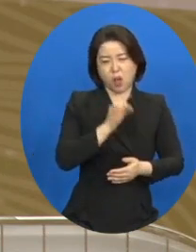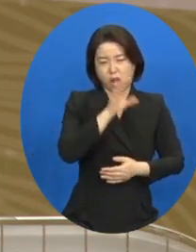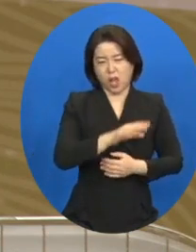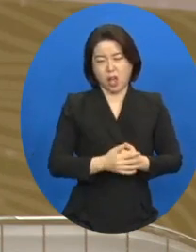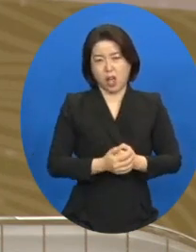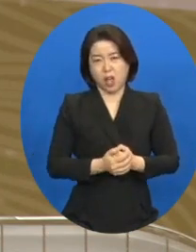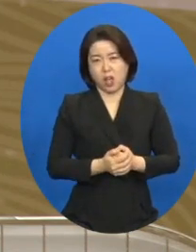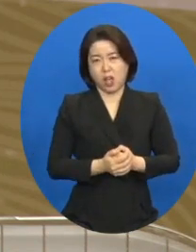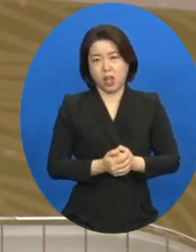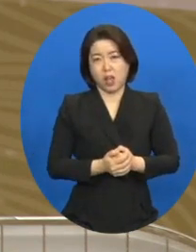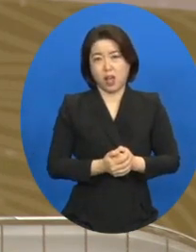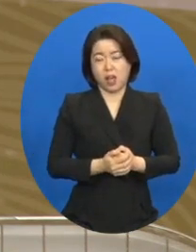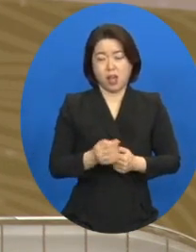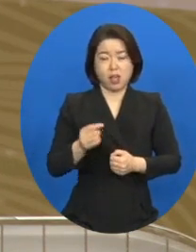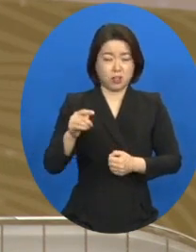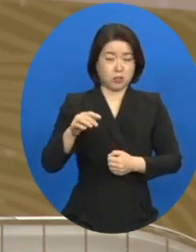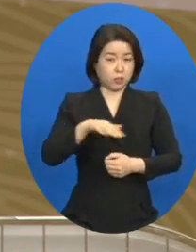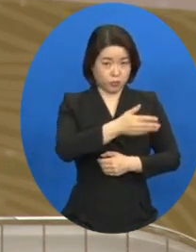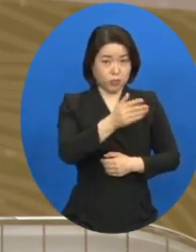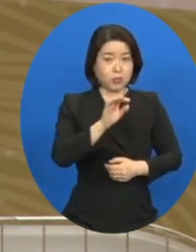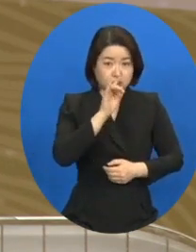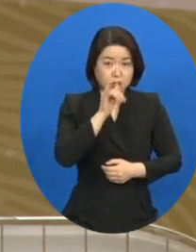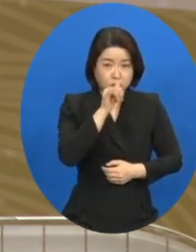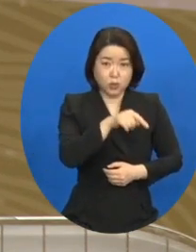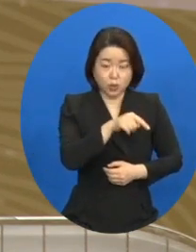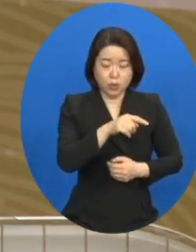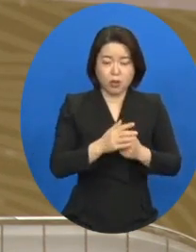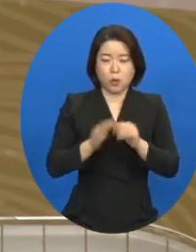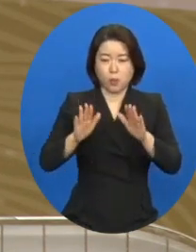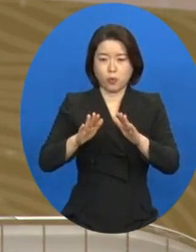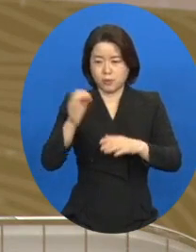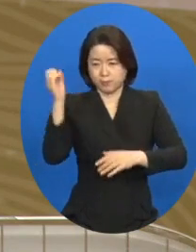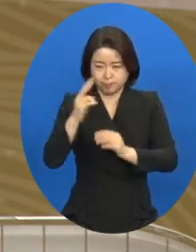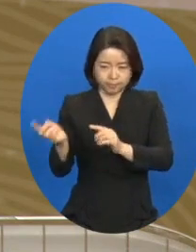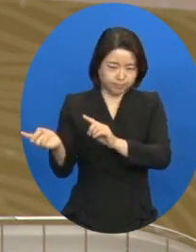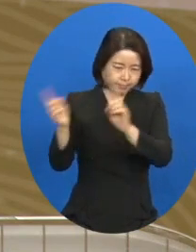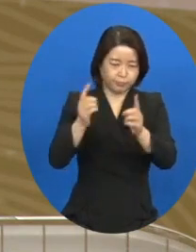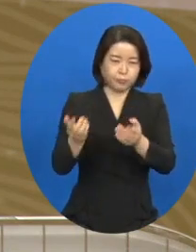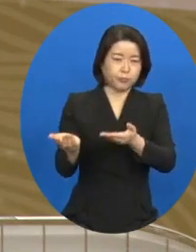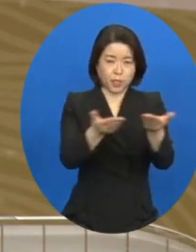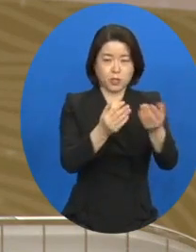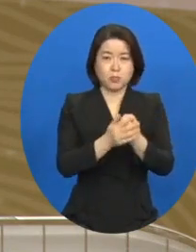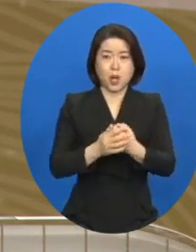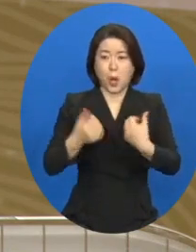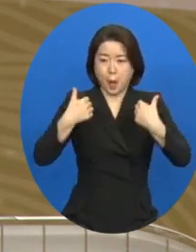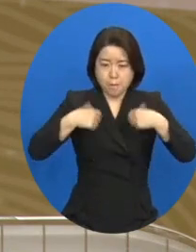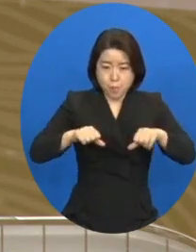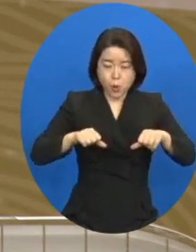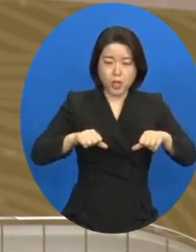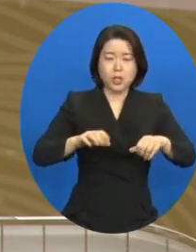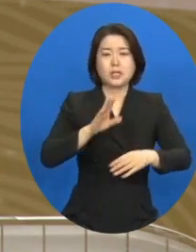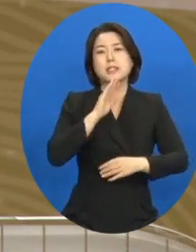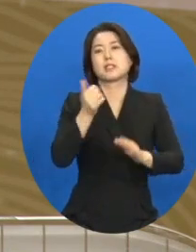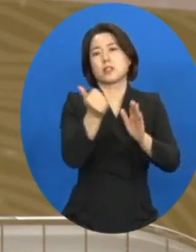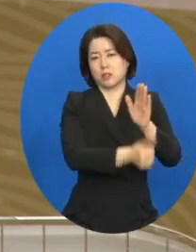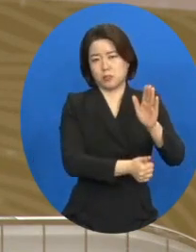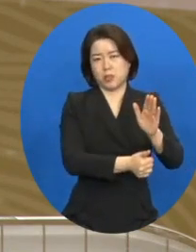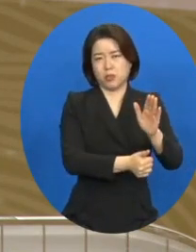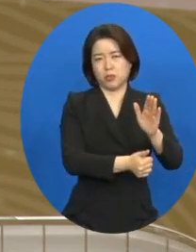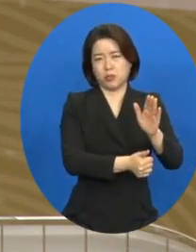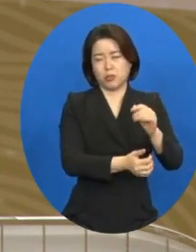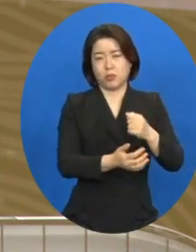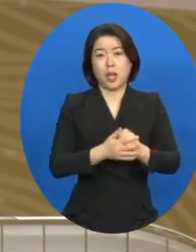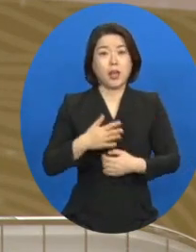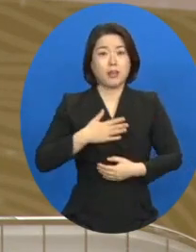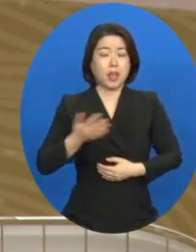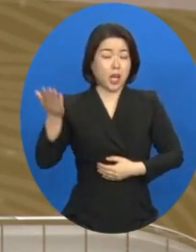여러분 주님은 반드시 여러분을 오늘 다시 일으키세요. 포기하는 게 진짜 실패지.